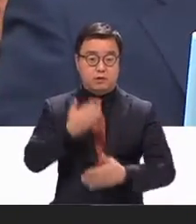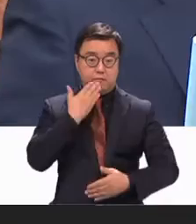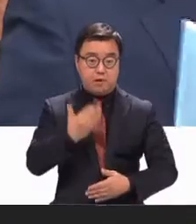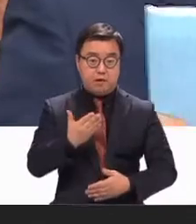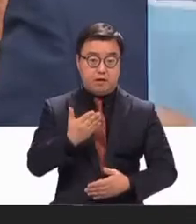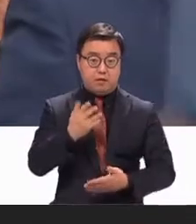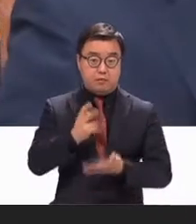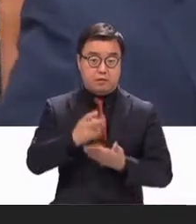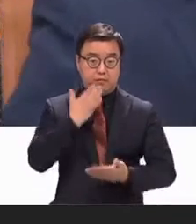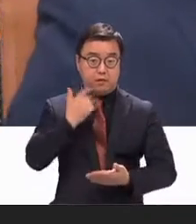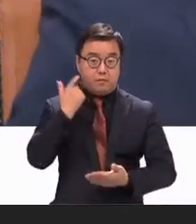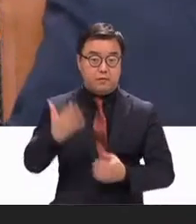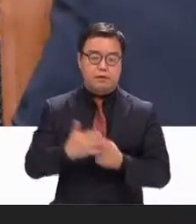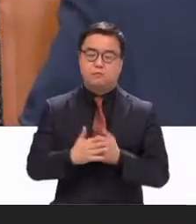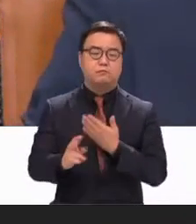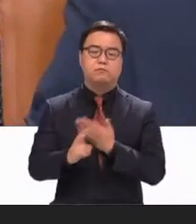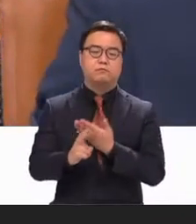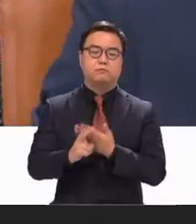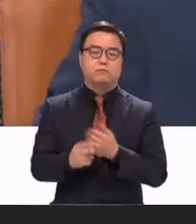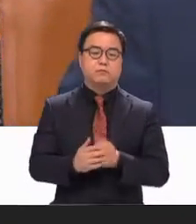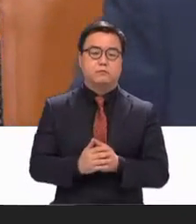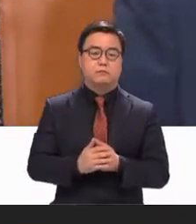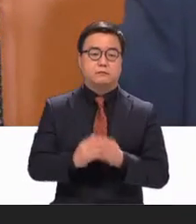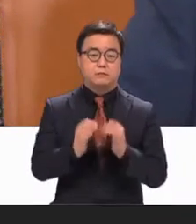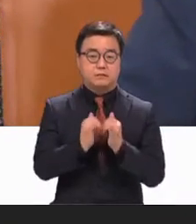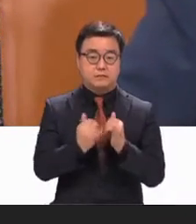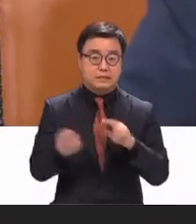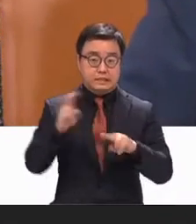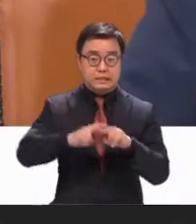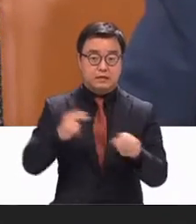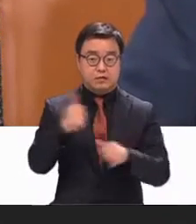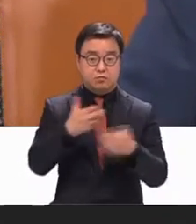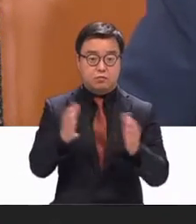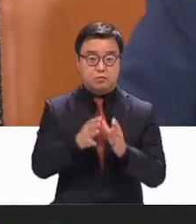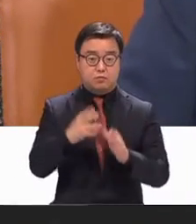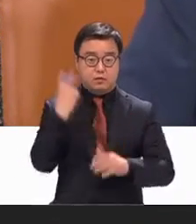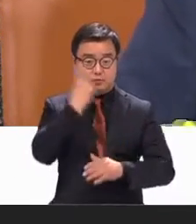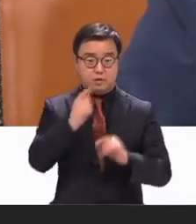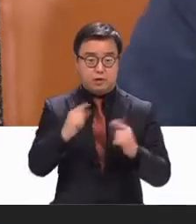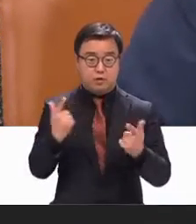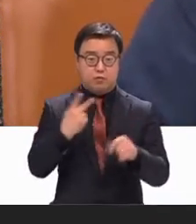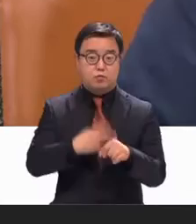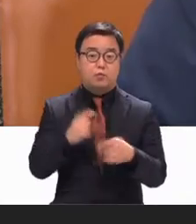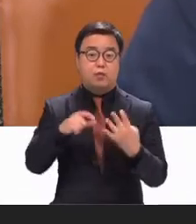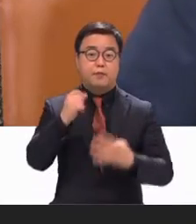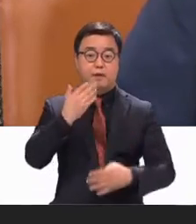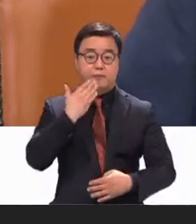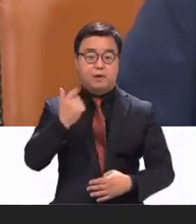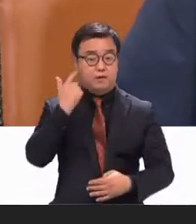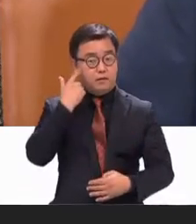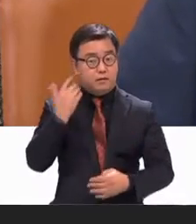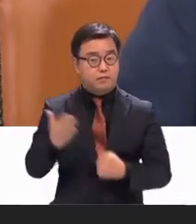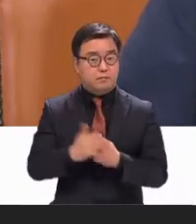이건 위법적입니다. 인사위원회 심의를 거치지 않고 교원을 채용하는 것이 현행법상 가능합니까?